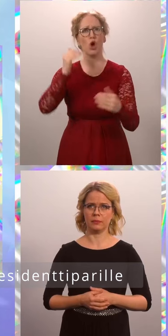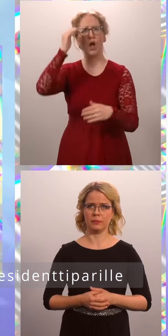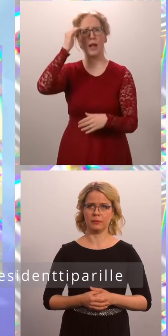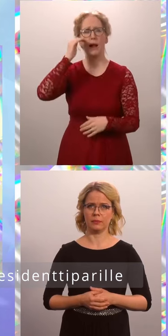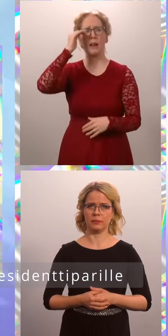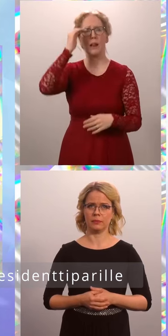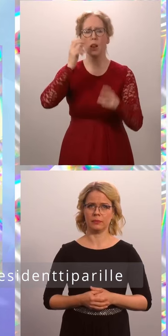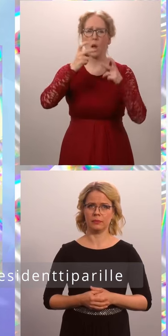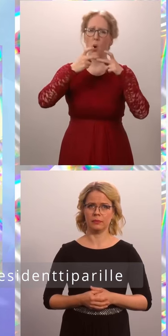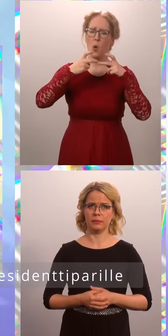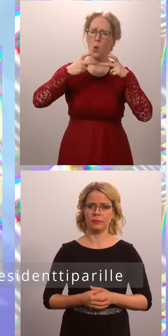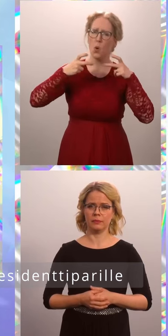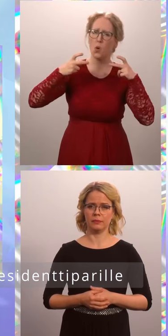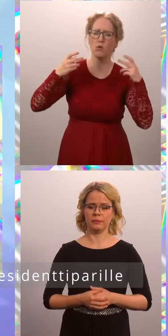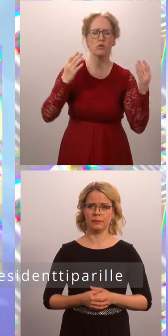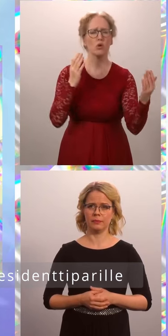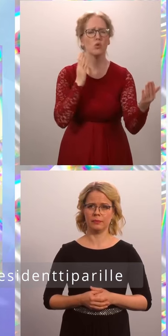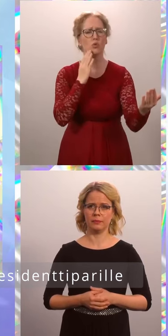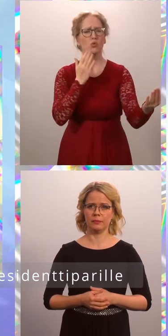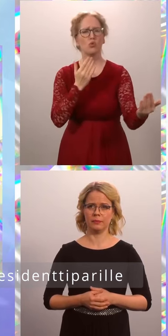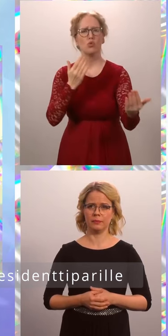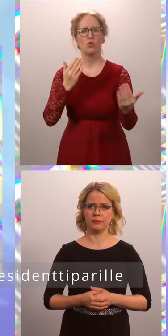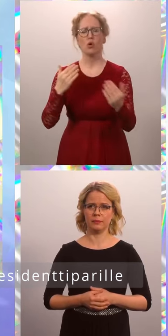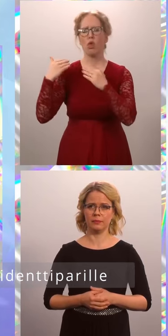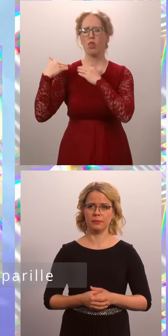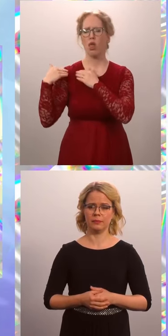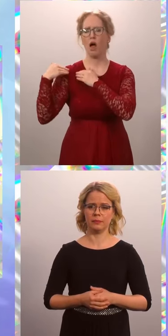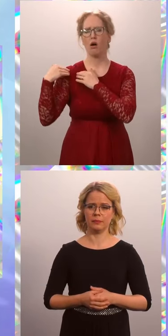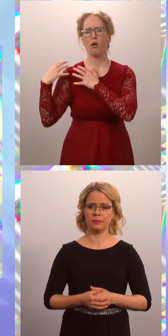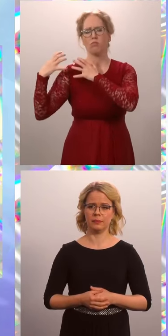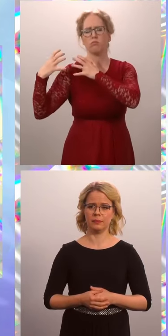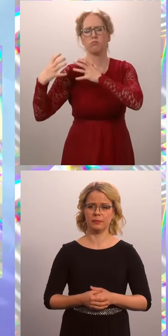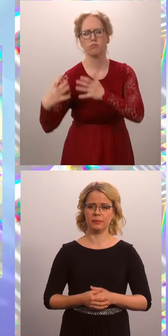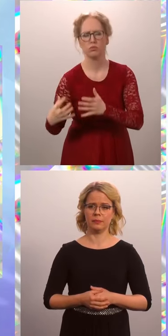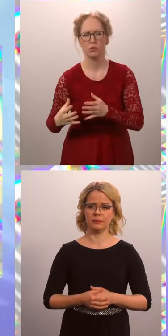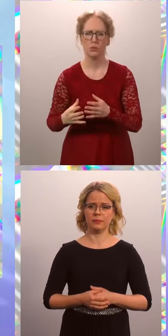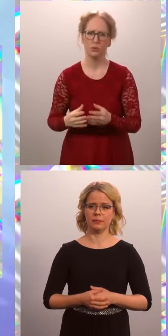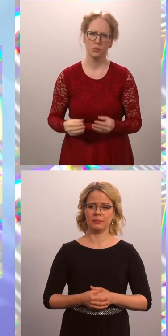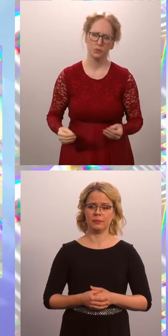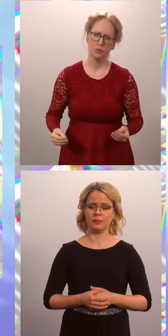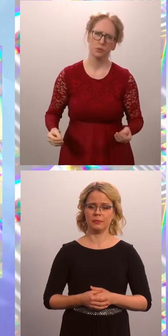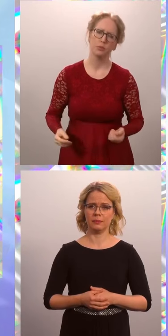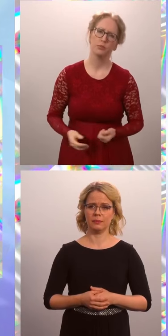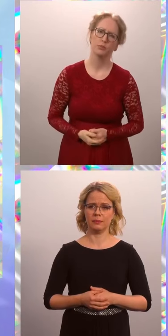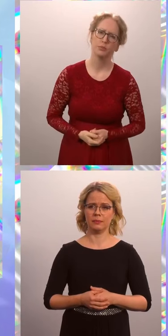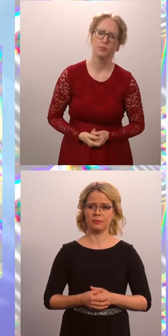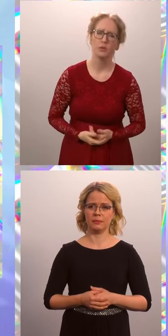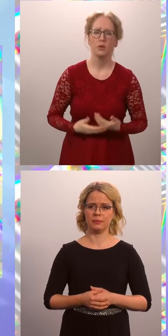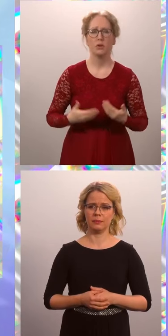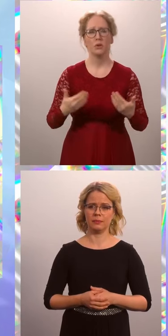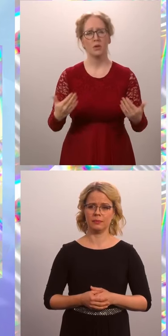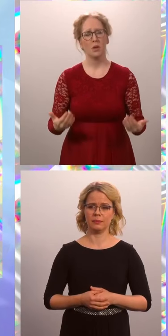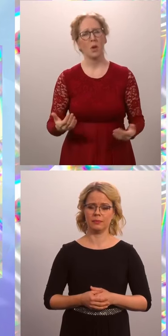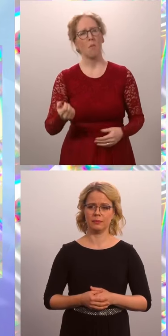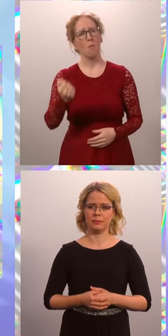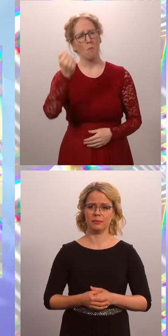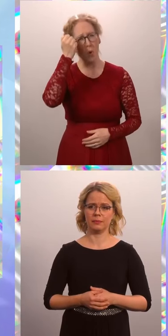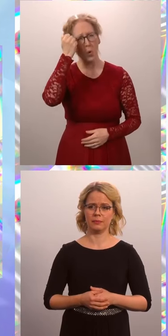iltahuudon, taakka jo laskettu on. Aattoa